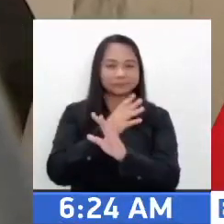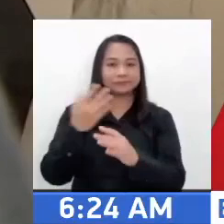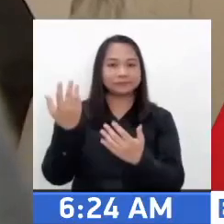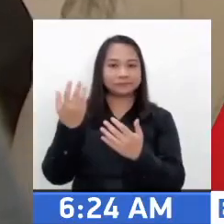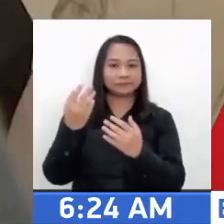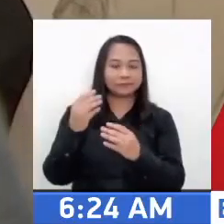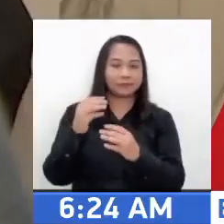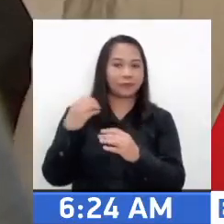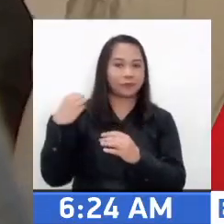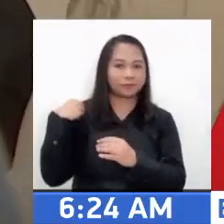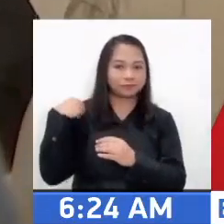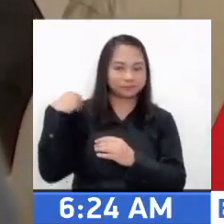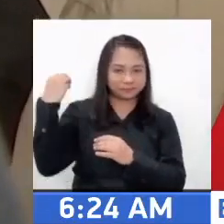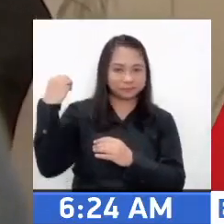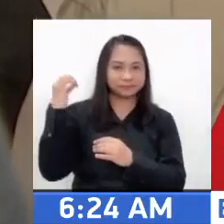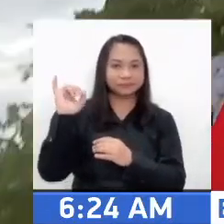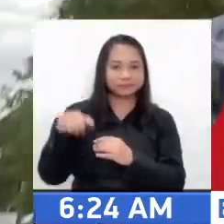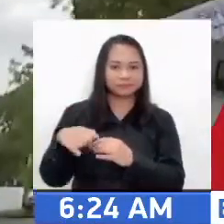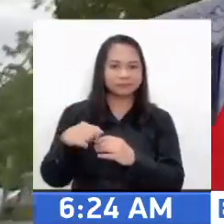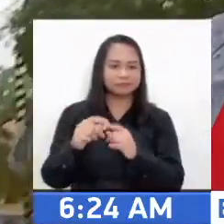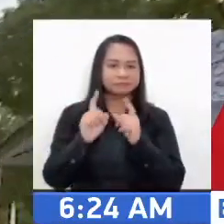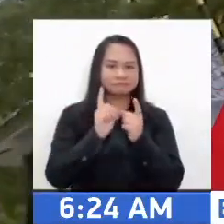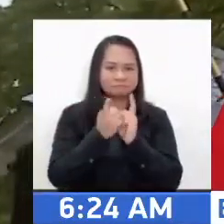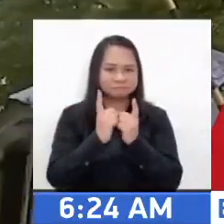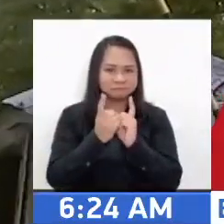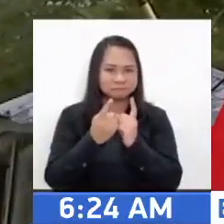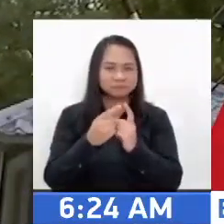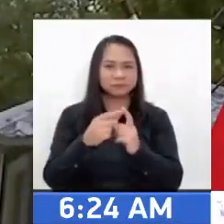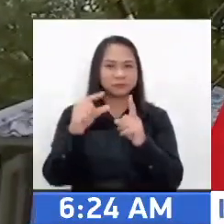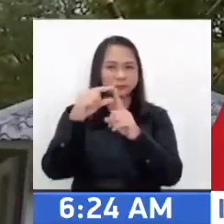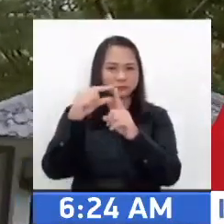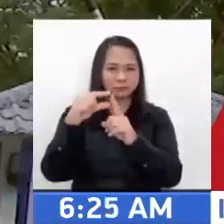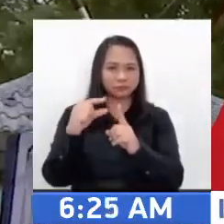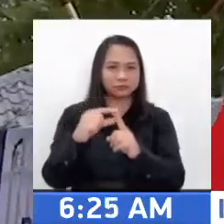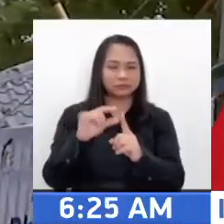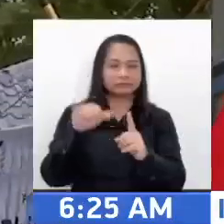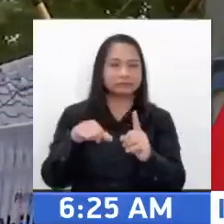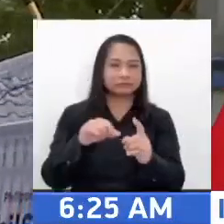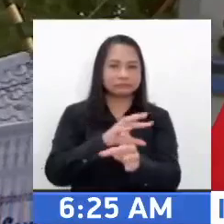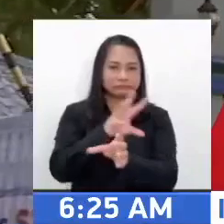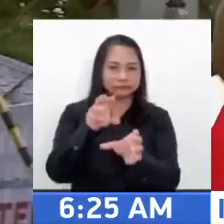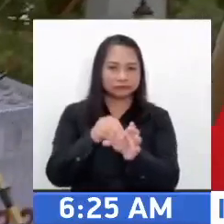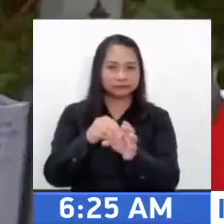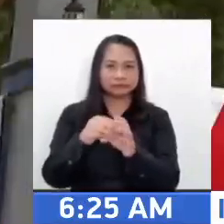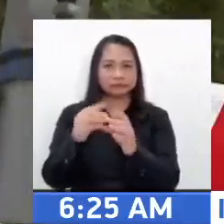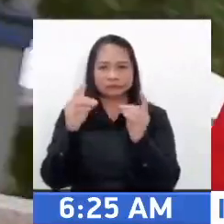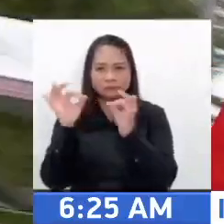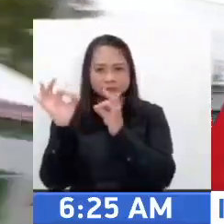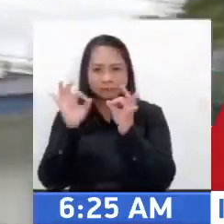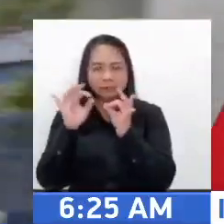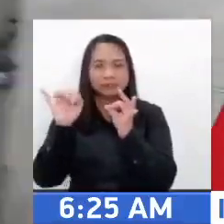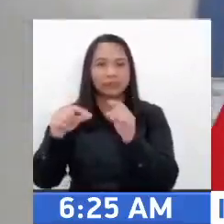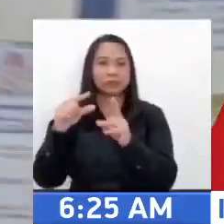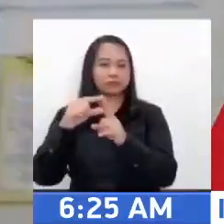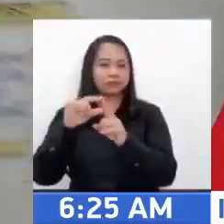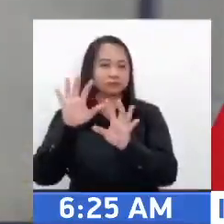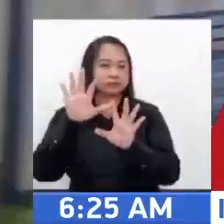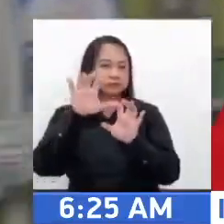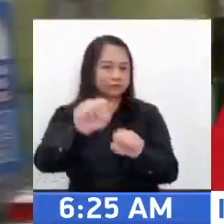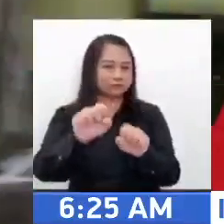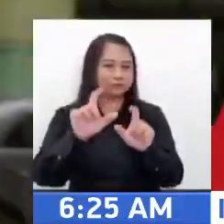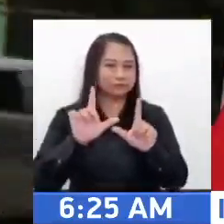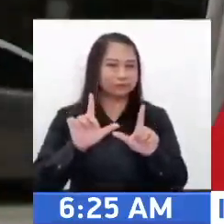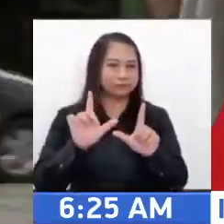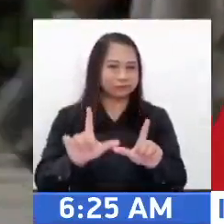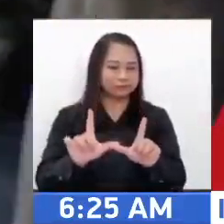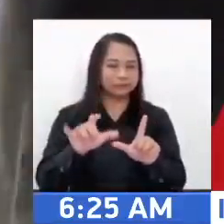ni Bello na sangkot umano siya sa ilegal na droga. Giit ni Bello ang kampo ni Vice President Sara Duterte umano ang nasa likod